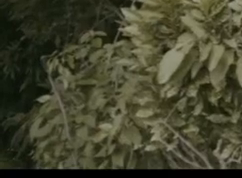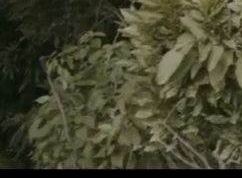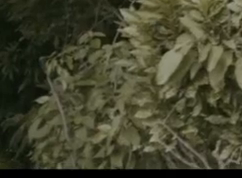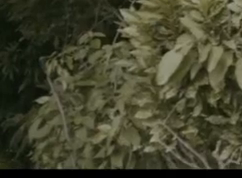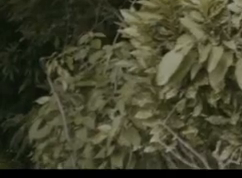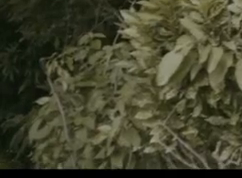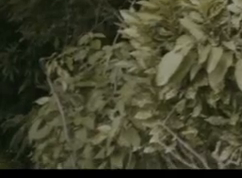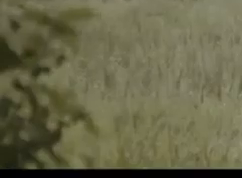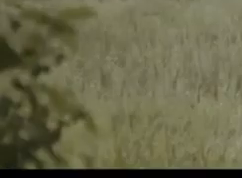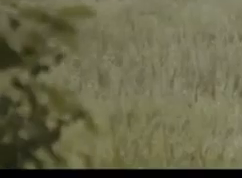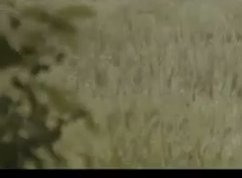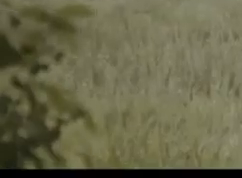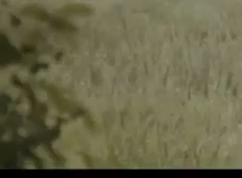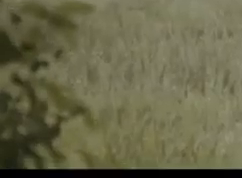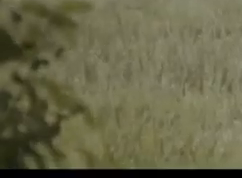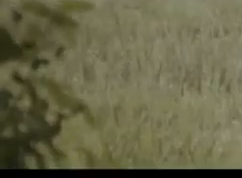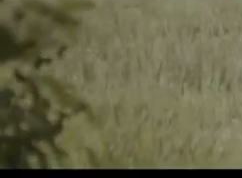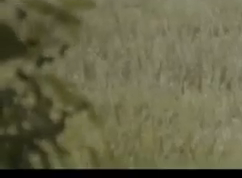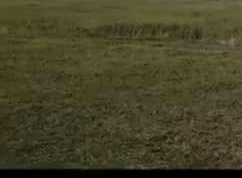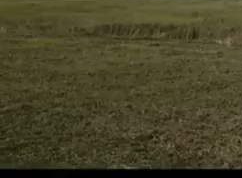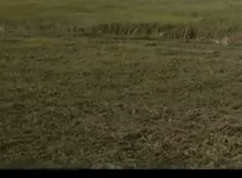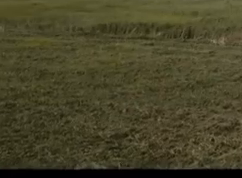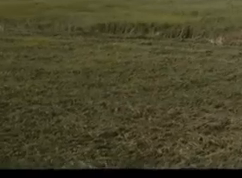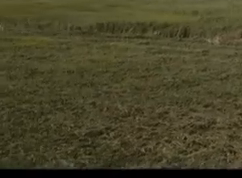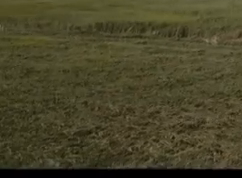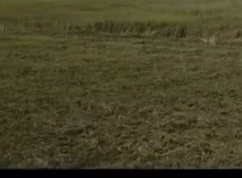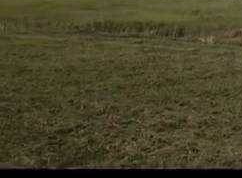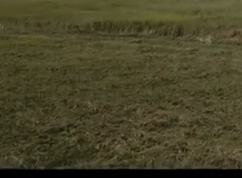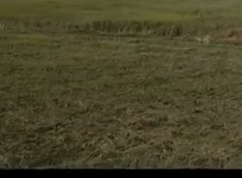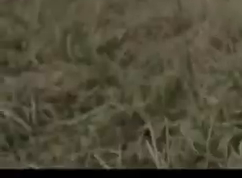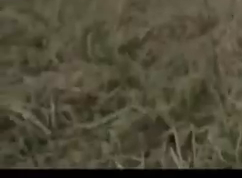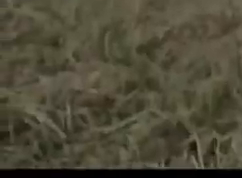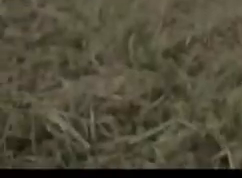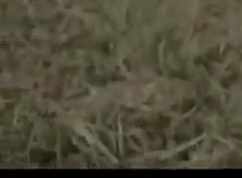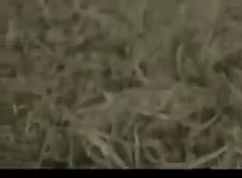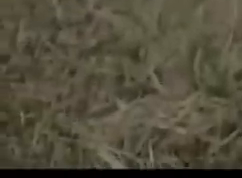Kulang ang mga salita para ilarawan ang sakripisyo.